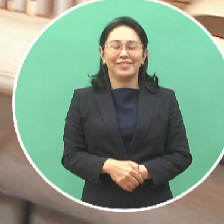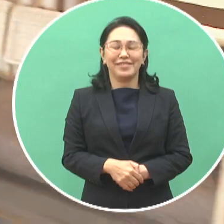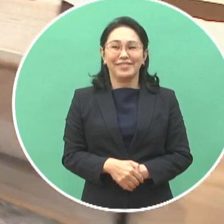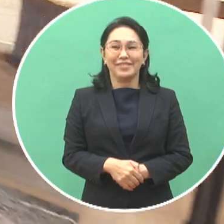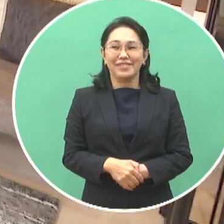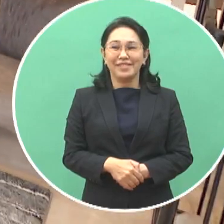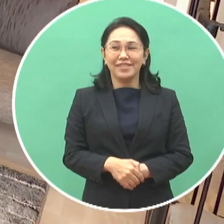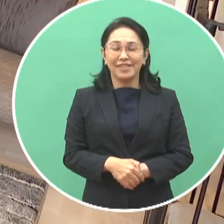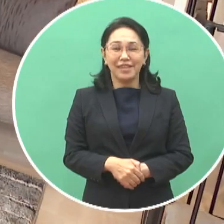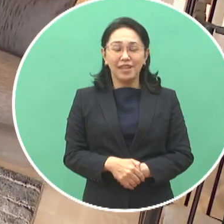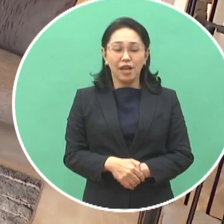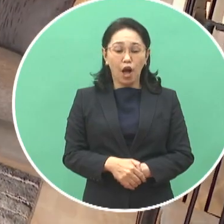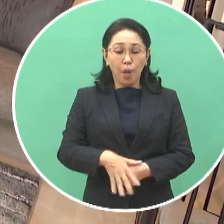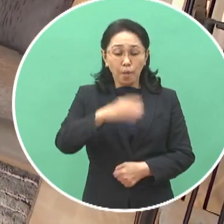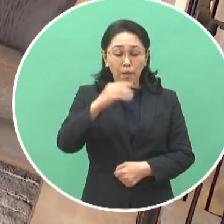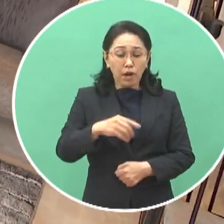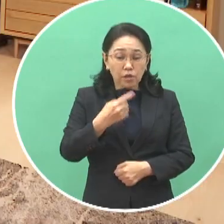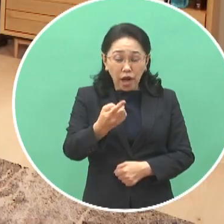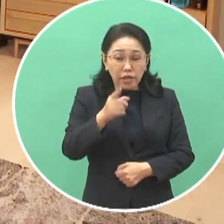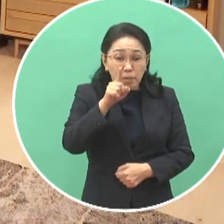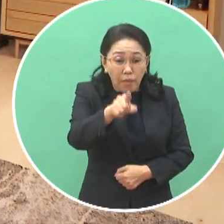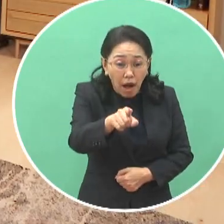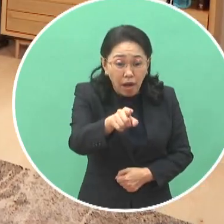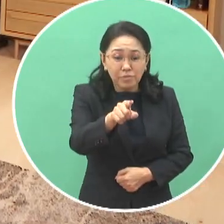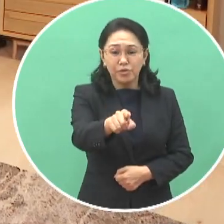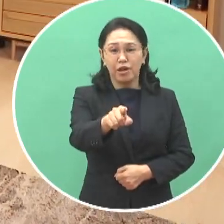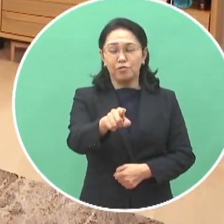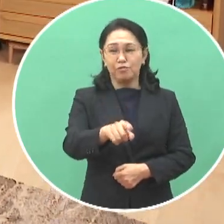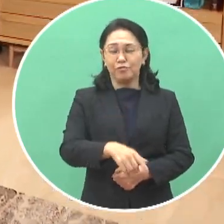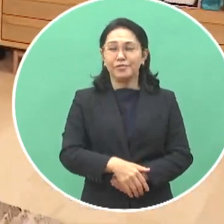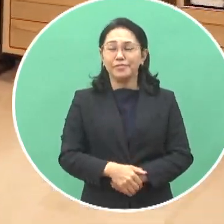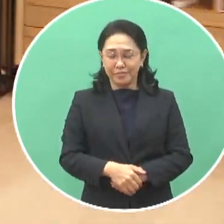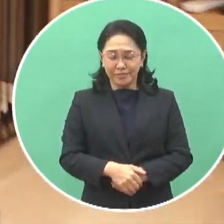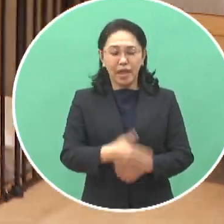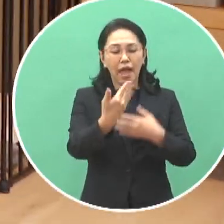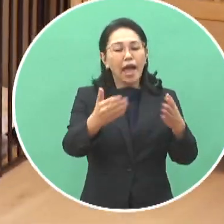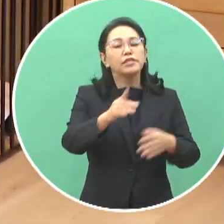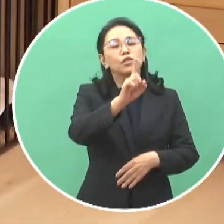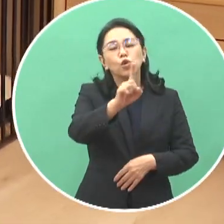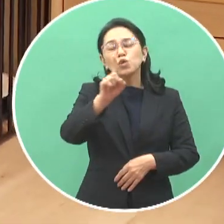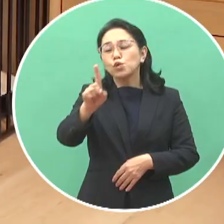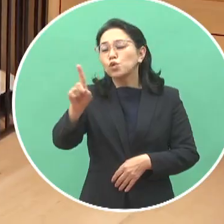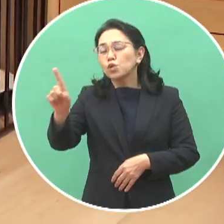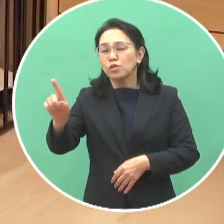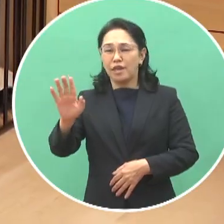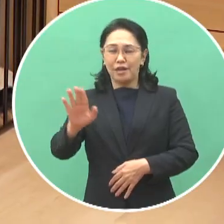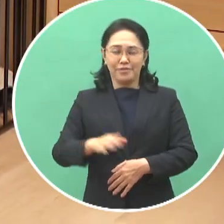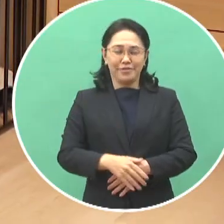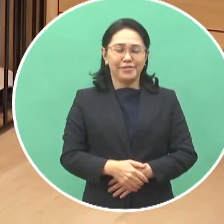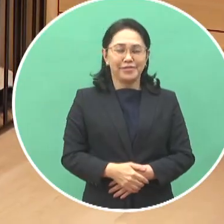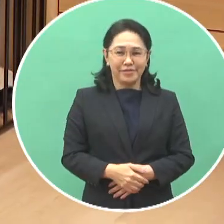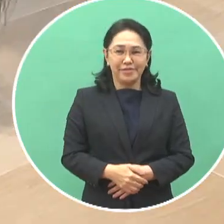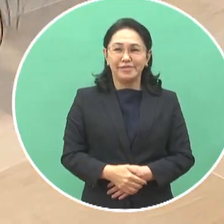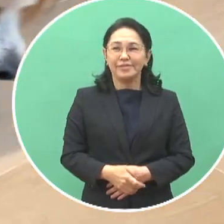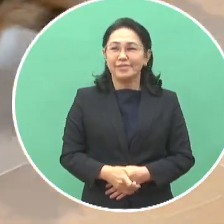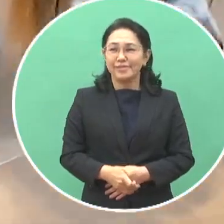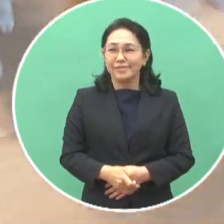っ。あ、へえ。まず入ってすぐ目に入りますね。 はい、各部屋にお一つずつ置かせていただいております。は